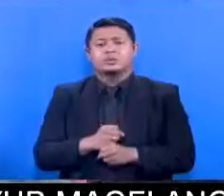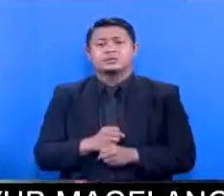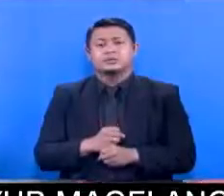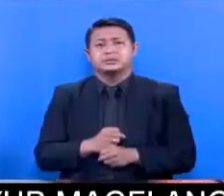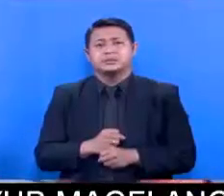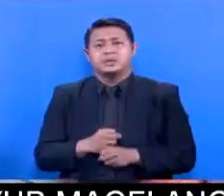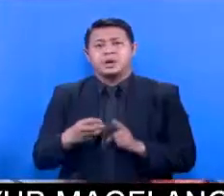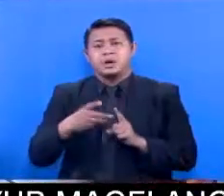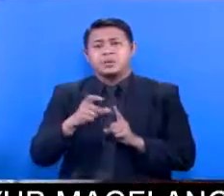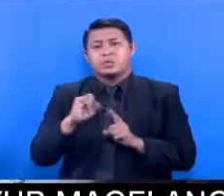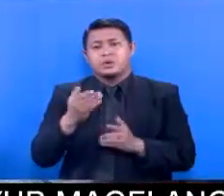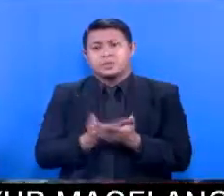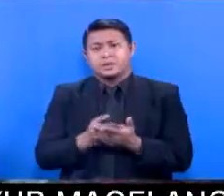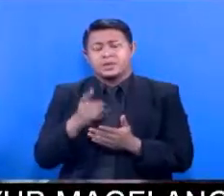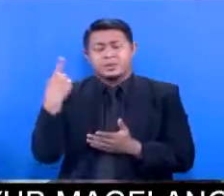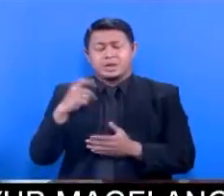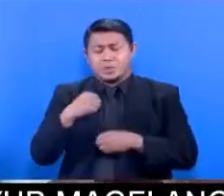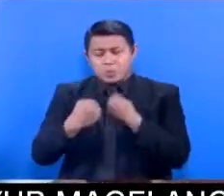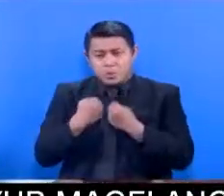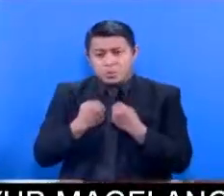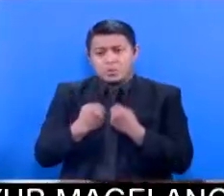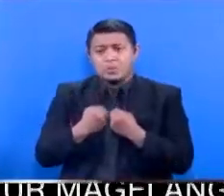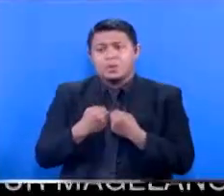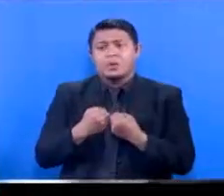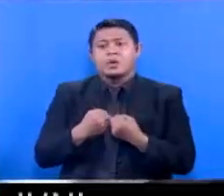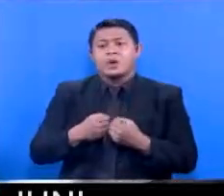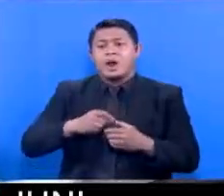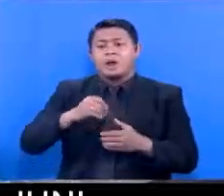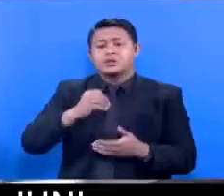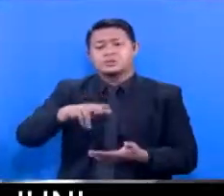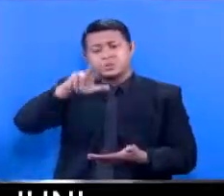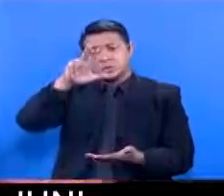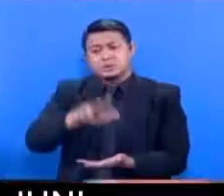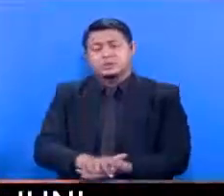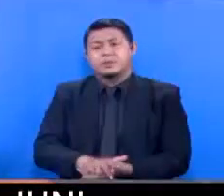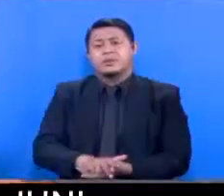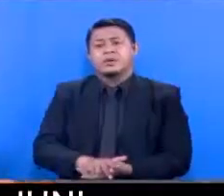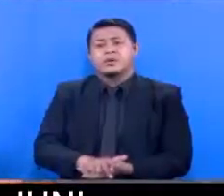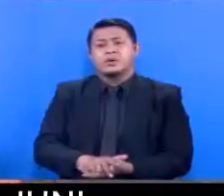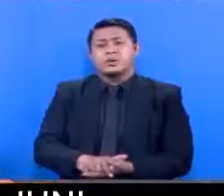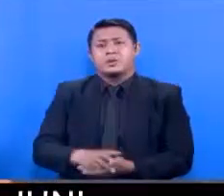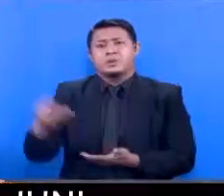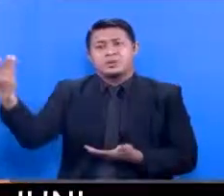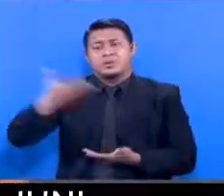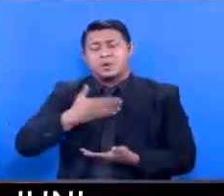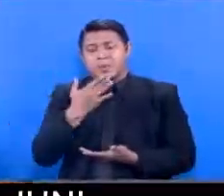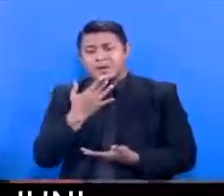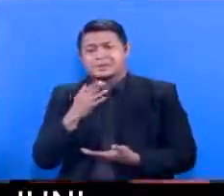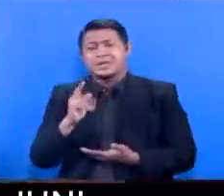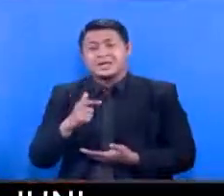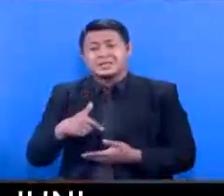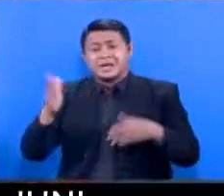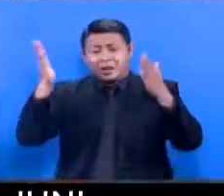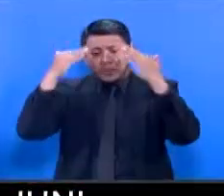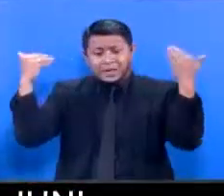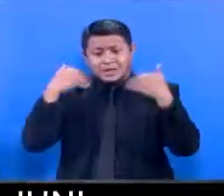Budi meminta pemerintah tidak terburu-buru memberikan penugasan impor beras pada perusahaan yang dipimpinnya mengingat saat ini petani akan segera